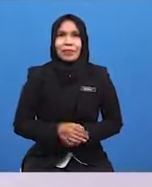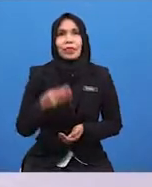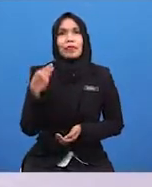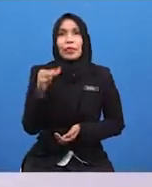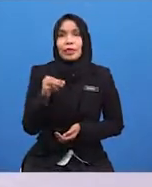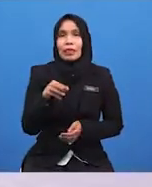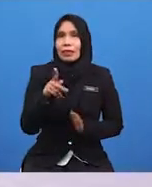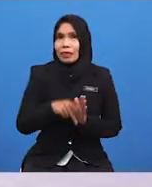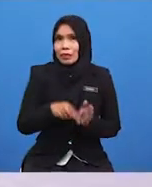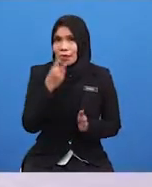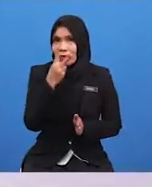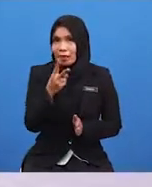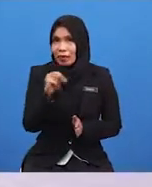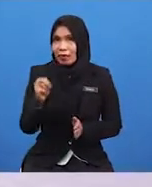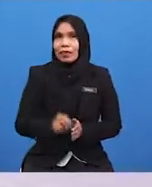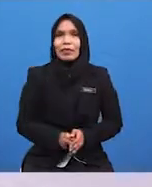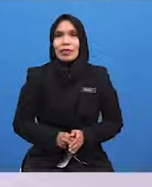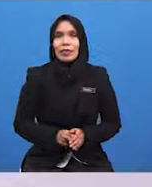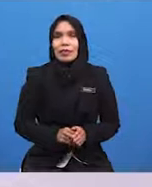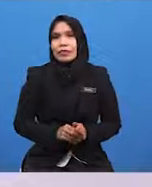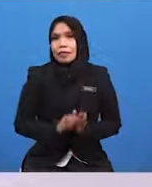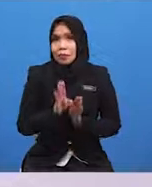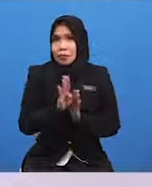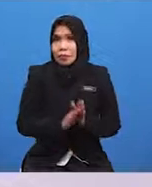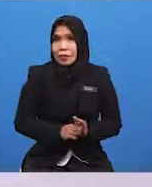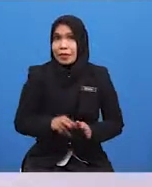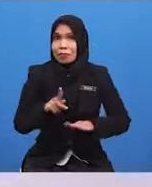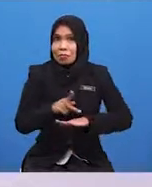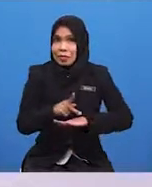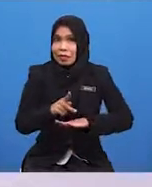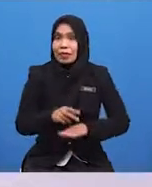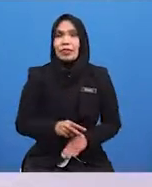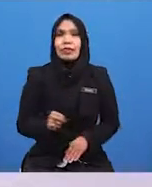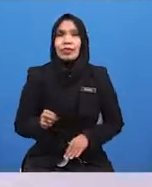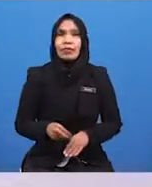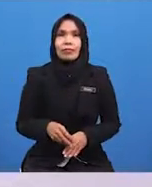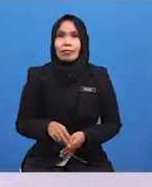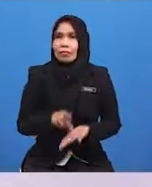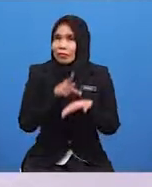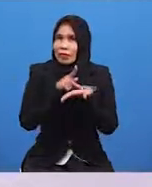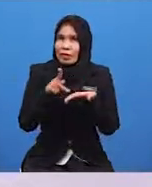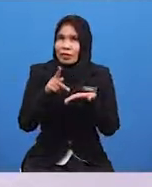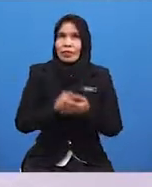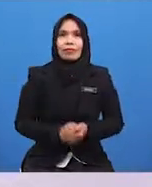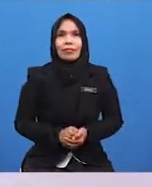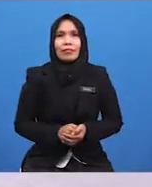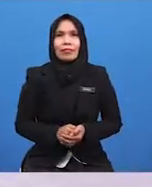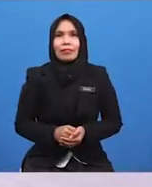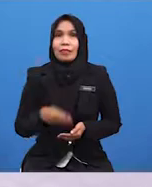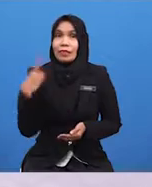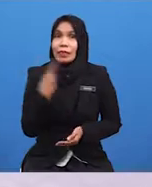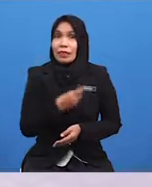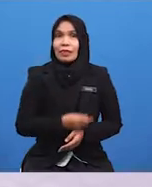kelihatan berpakaian kemas kita Fadhlillah sentiasa berpakaian sopan dan